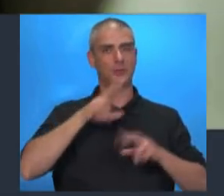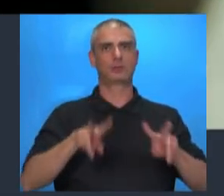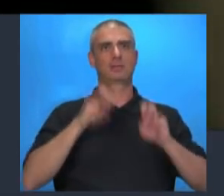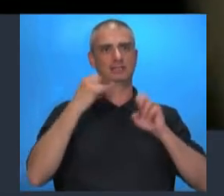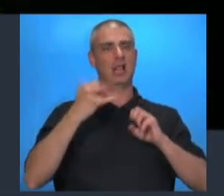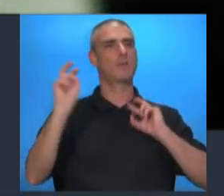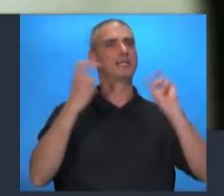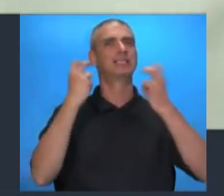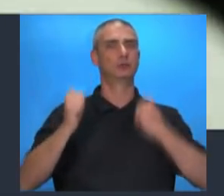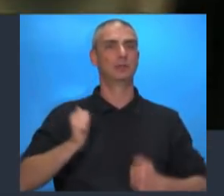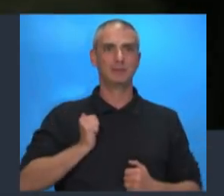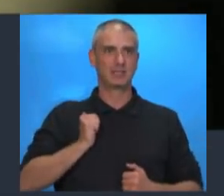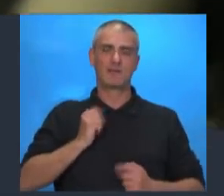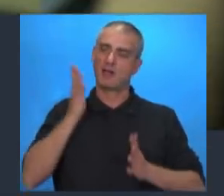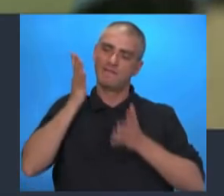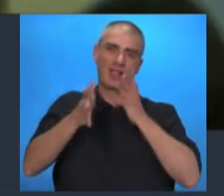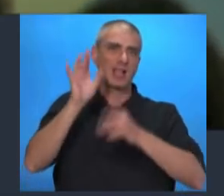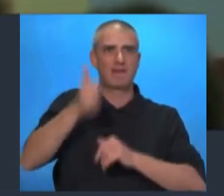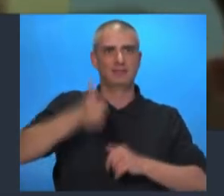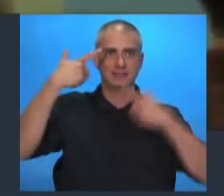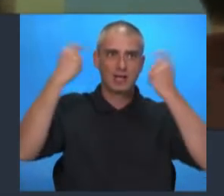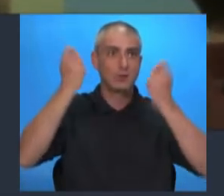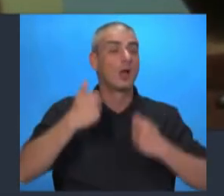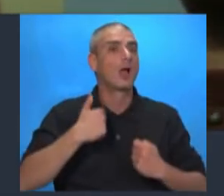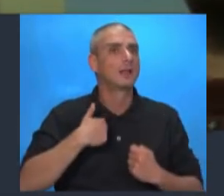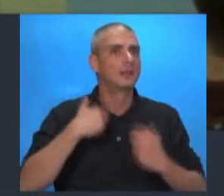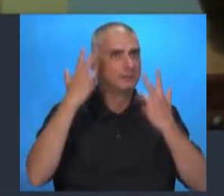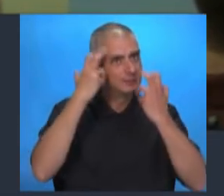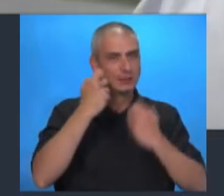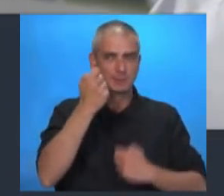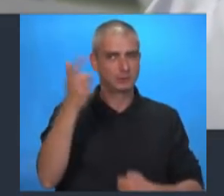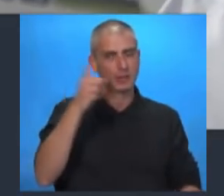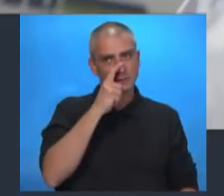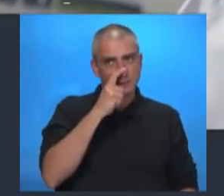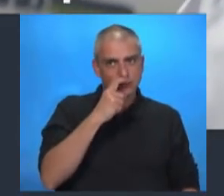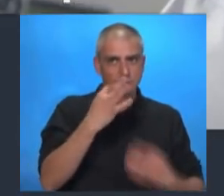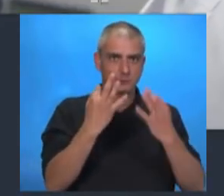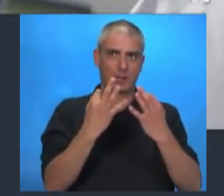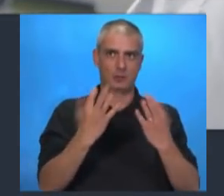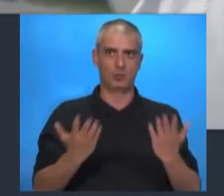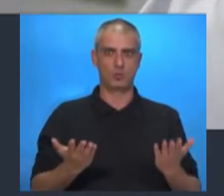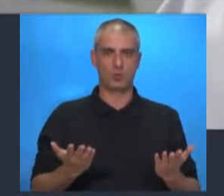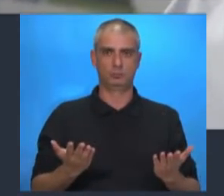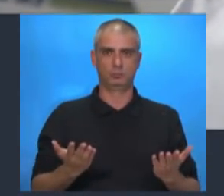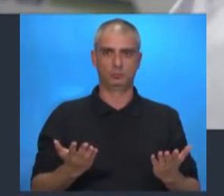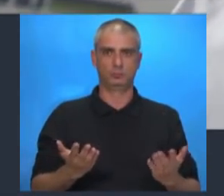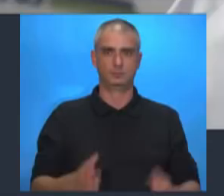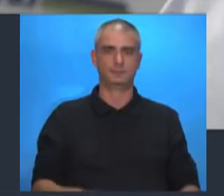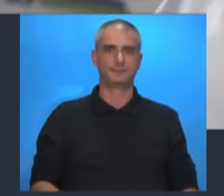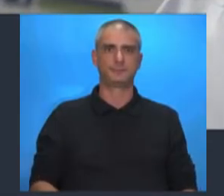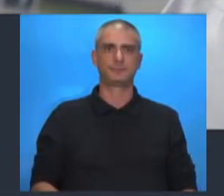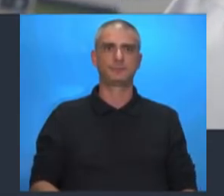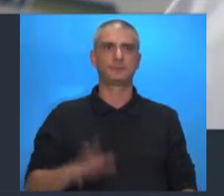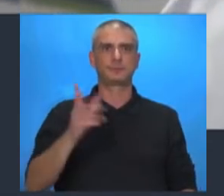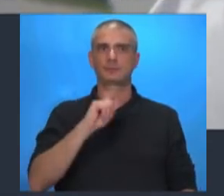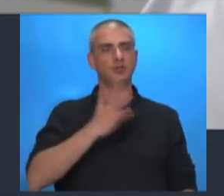בבקום ותקף משם את שר החינוך. אני מצפה קצת צניעות. גם כל מי